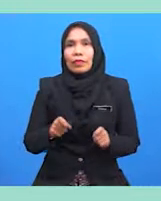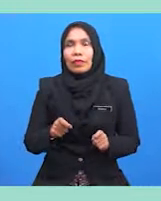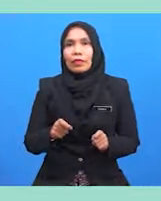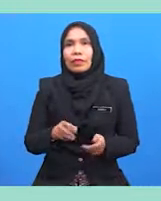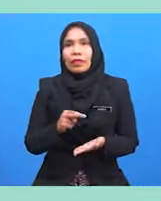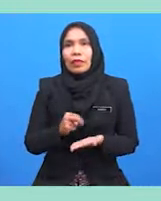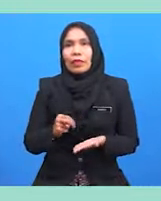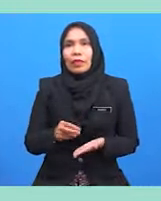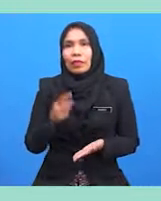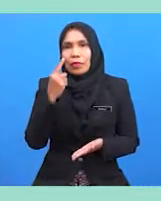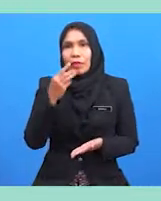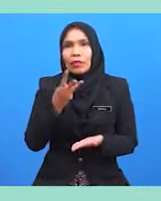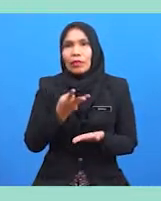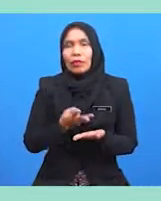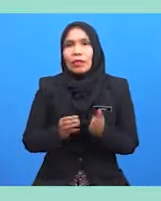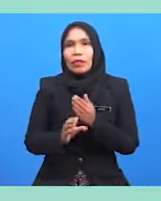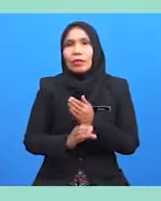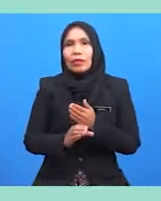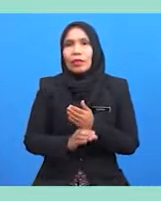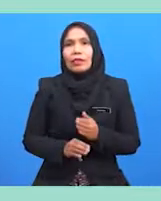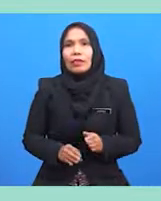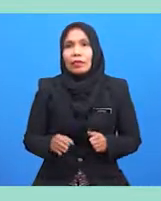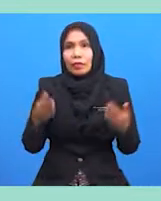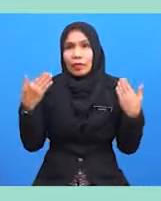di pasaran kewangan antarabangsa.